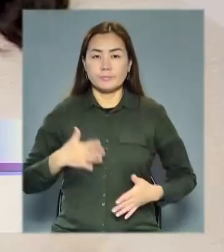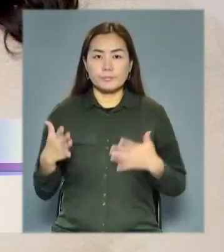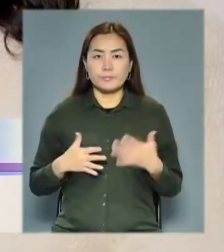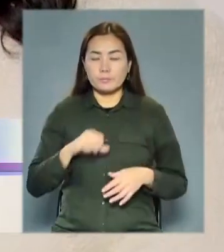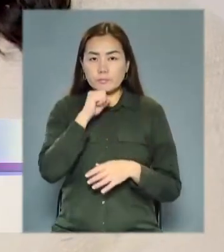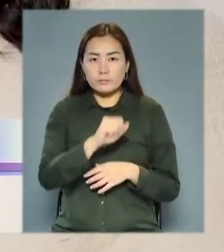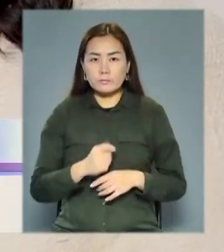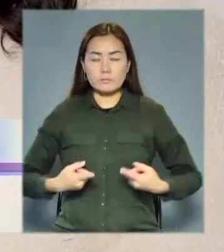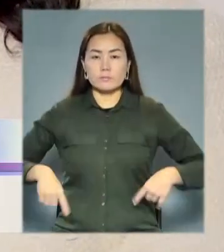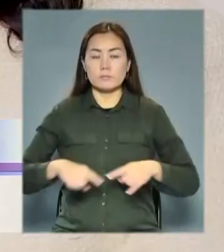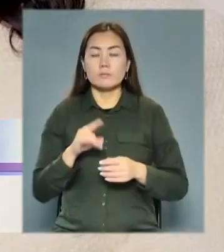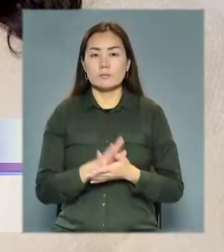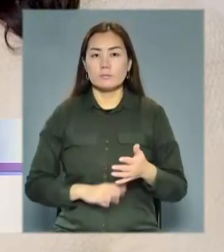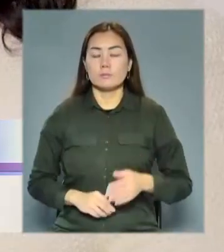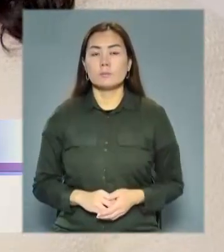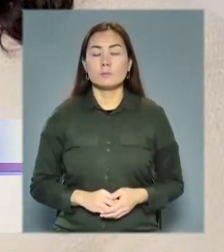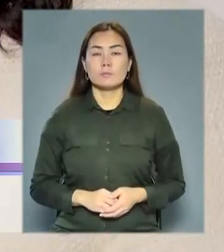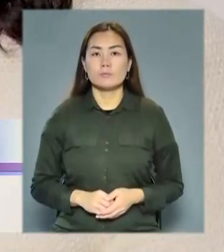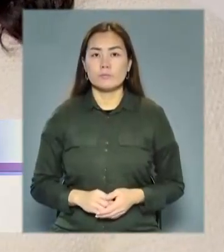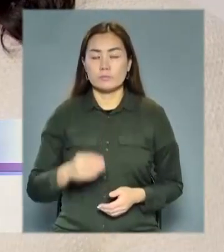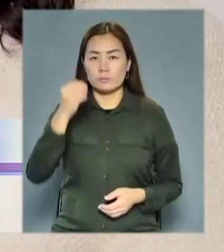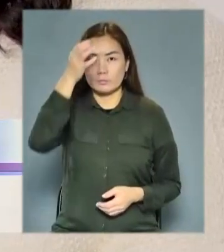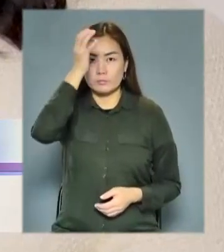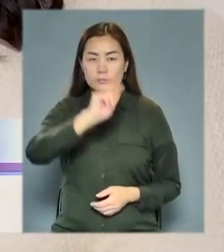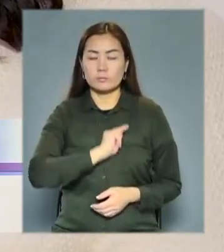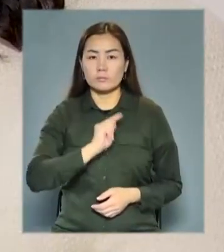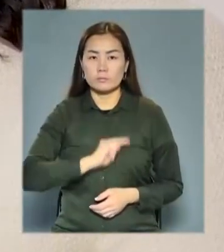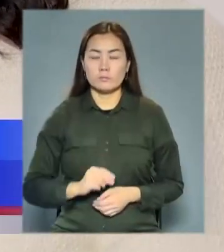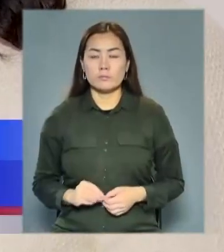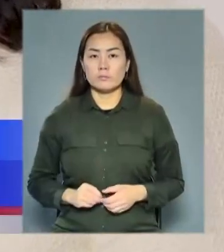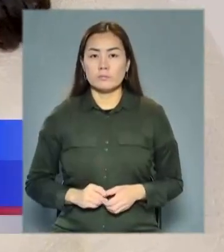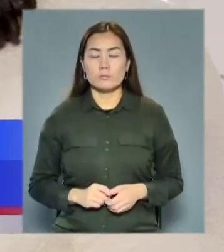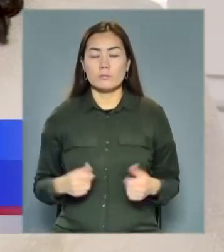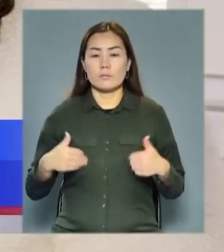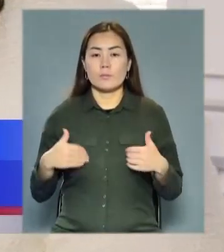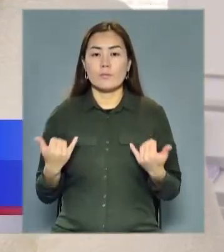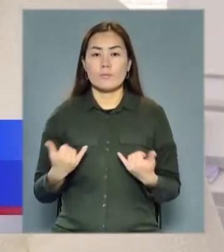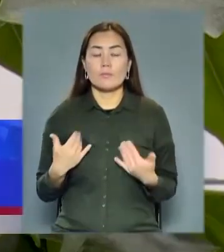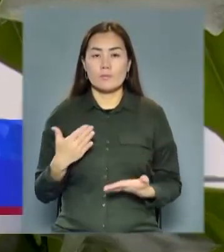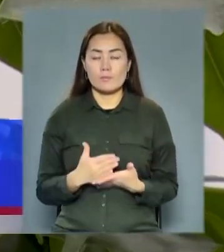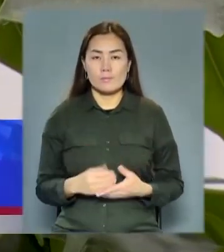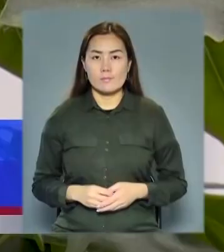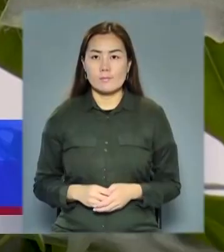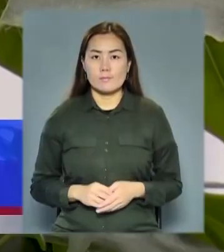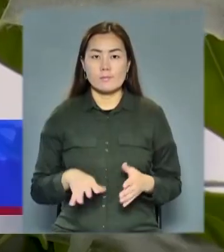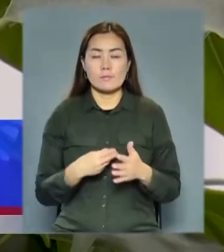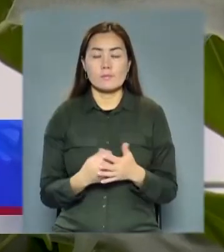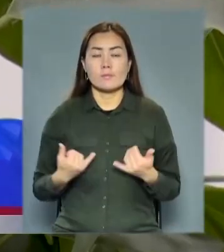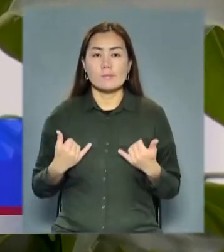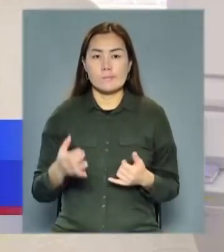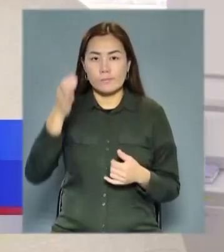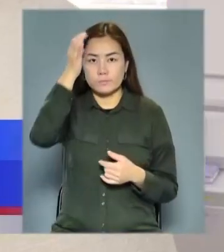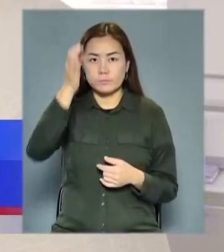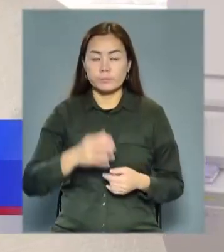ынталандыруының арқасында менде ары қарай өзімнің ғылыми жолыма түсуіме себеп болды. Ол да бір. Осы күнгі менде